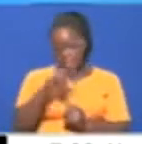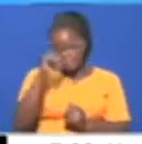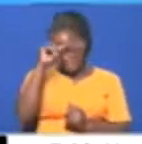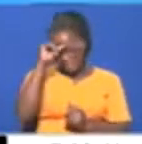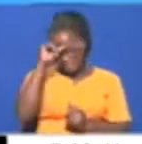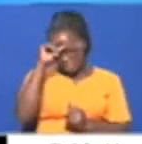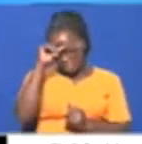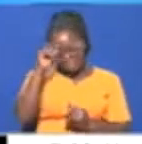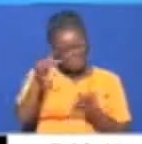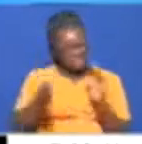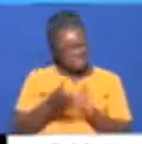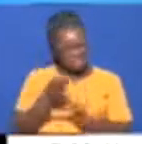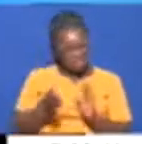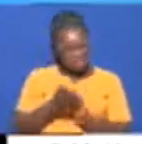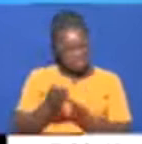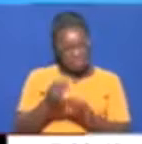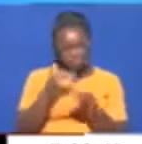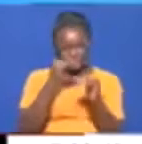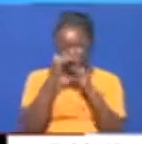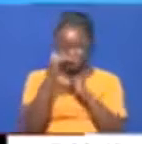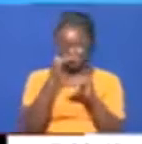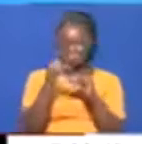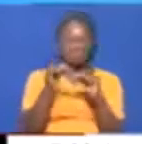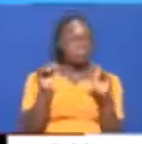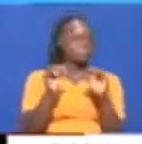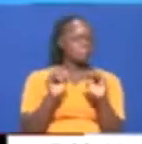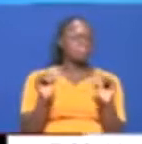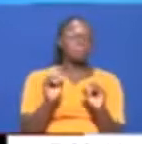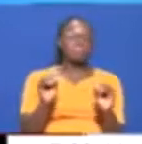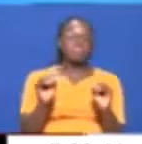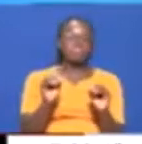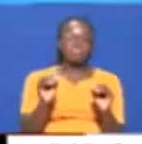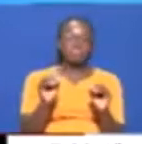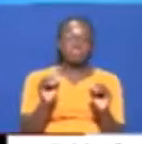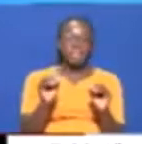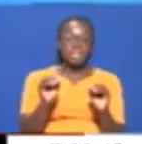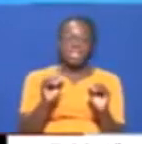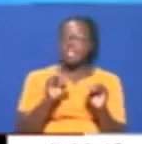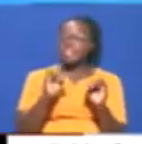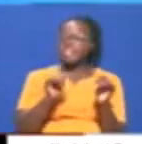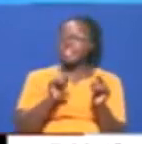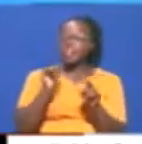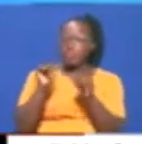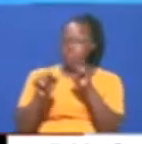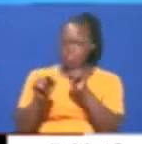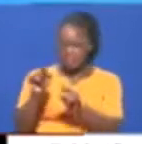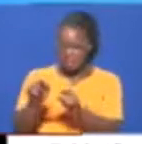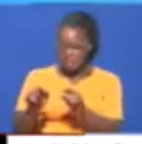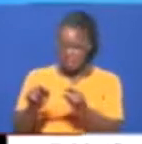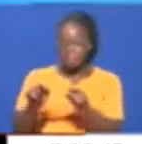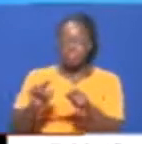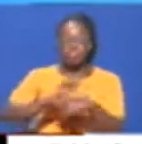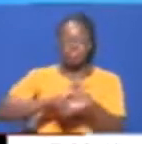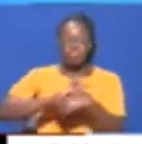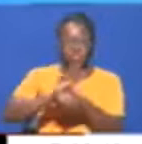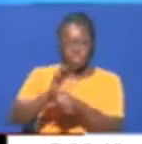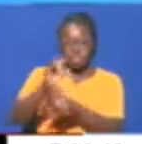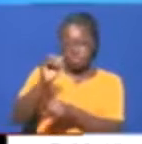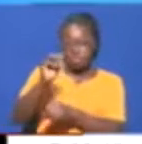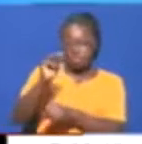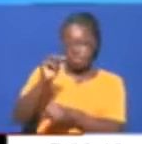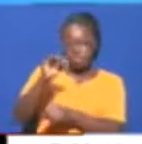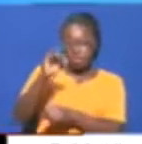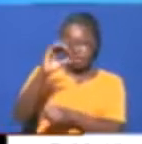kuweka masharti makali dhidi ya ugonjwa wa COVID-19 kufuatia kugunduliwa kwa visa vitatu vya aina ya Omicron ya virusi